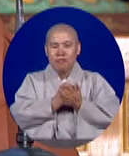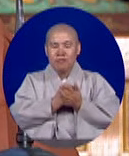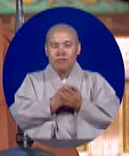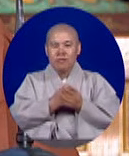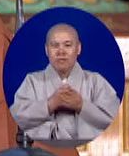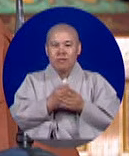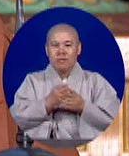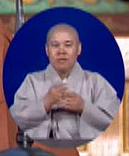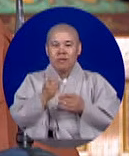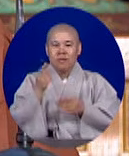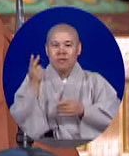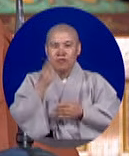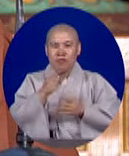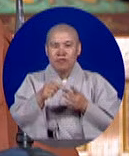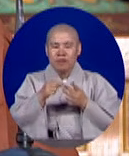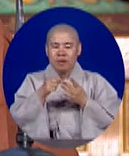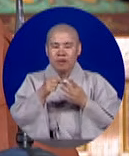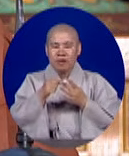한 가지 법은